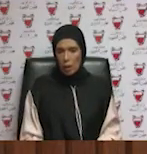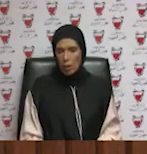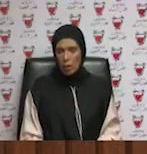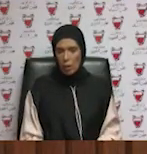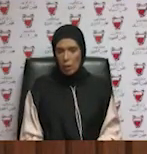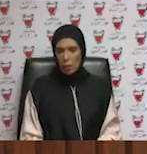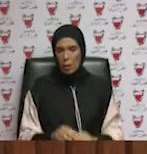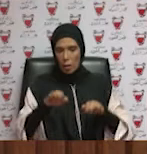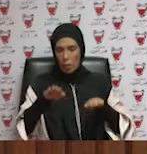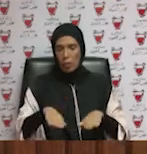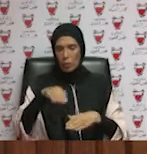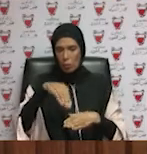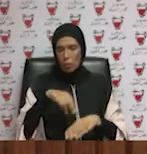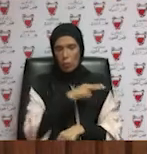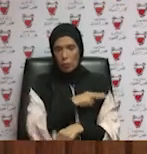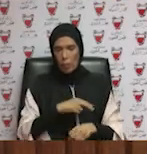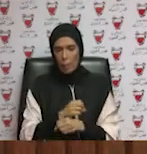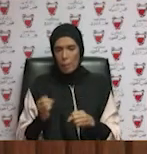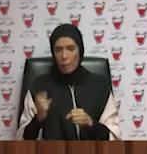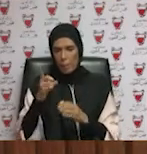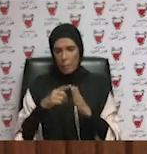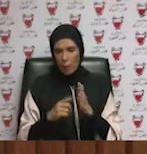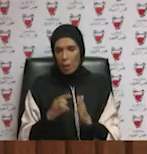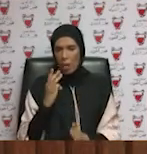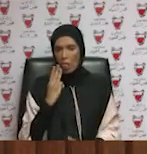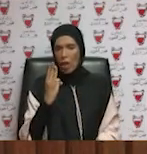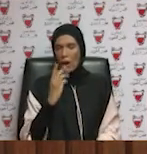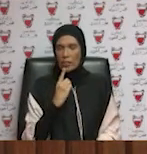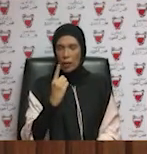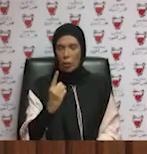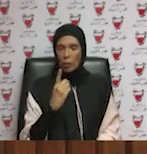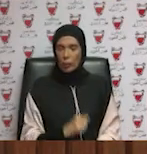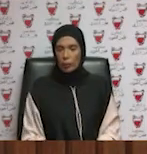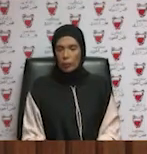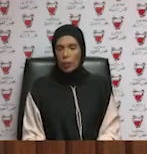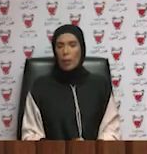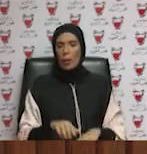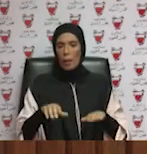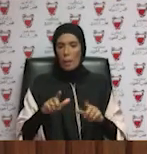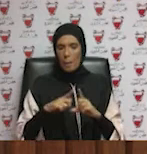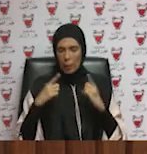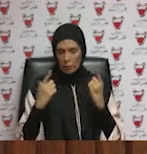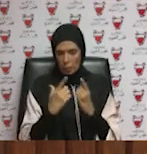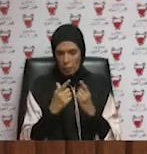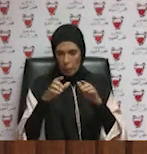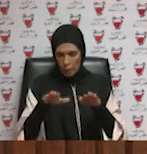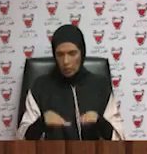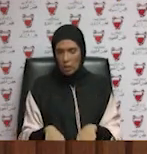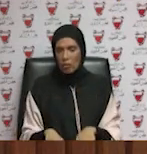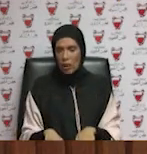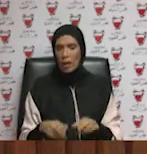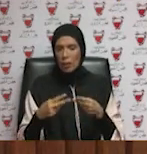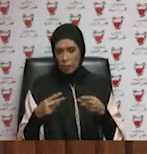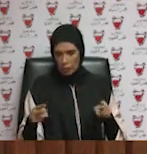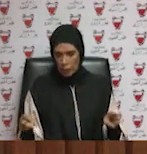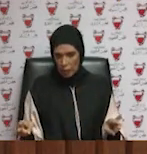الأخوان في النواب أتوا بمشروع قانون واقترحوا 3 سنوات، الأخوان في اللجنة ومجلسكم الكريم وافق